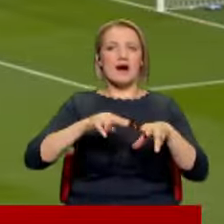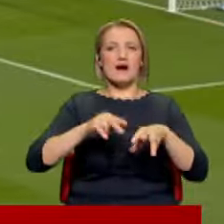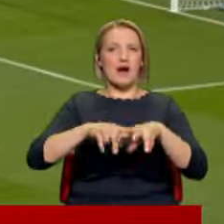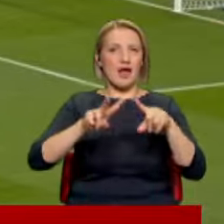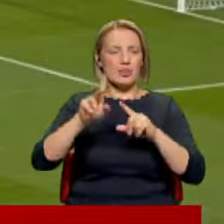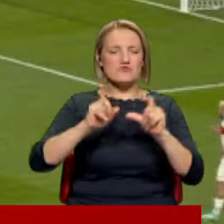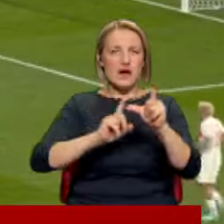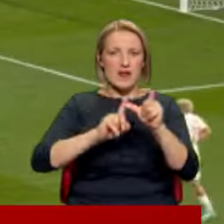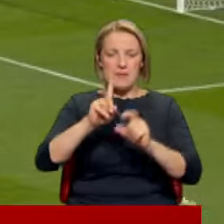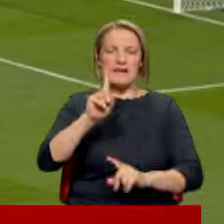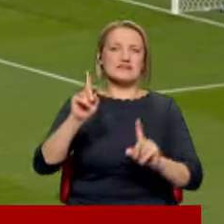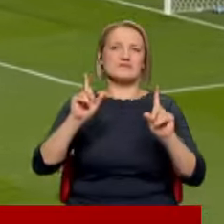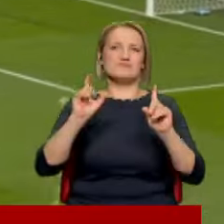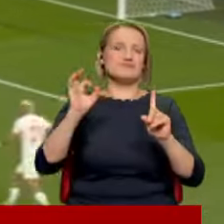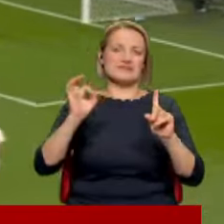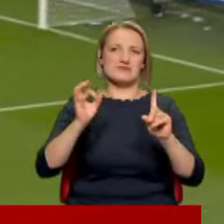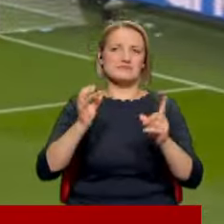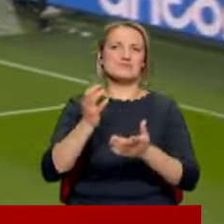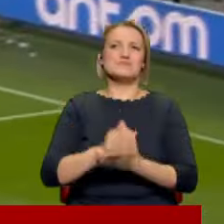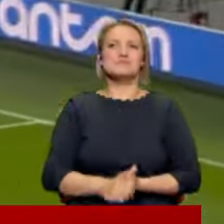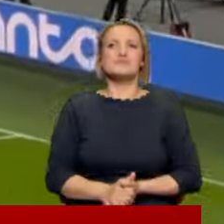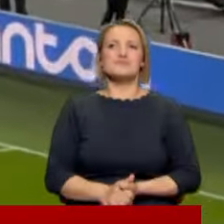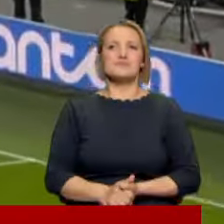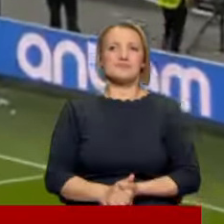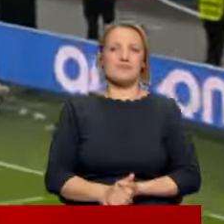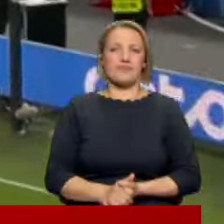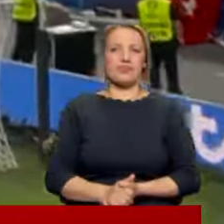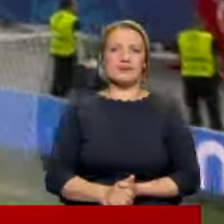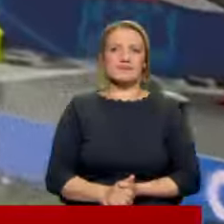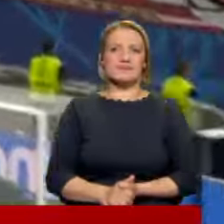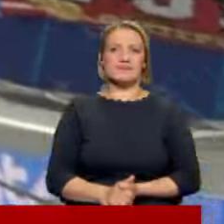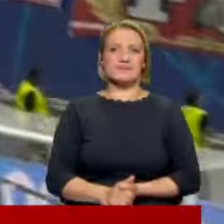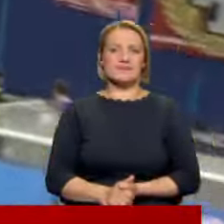Çalhanoğlu'yla 1-0 öne geçti. İsmail'den pas geldi, şut,